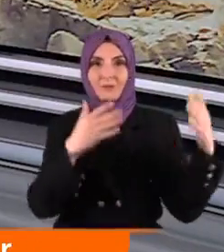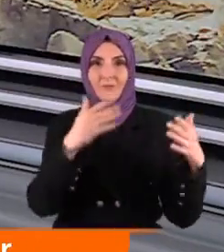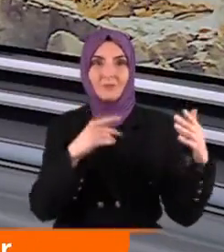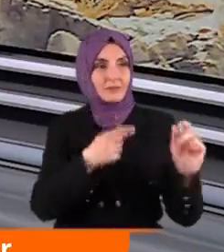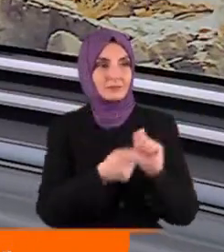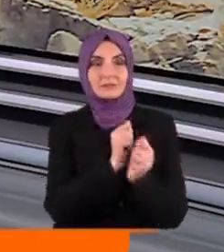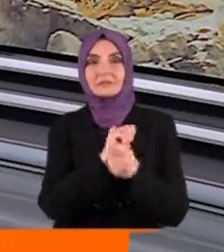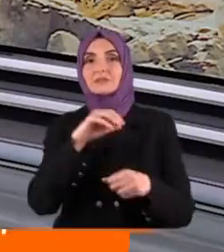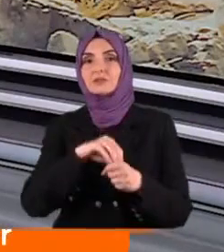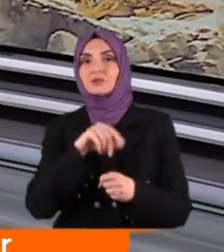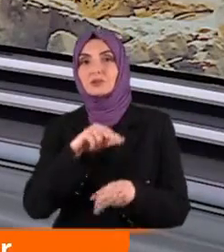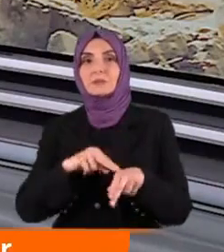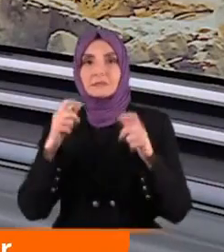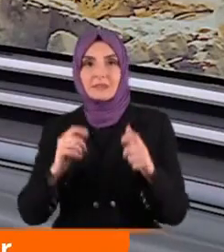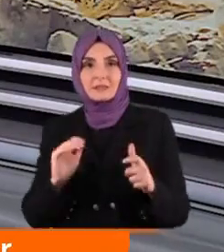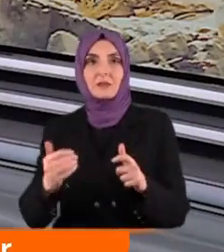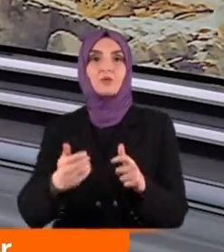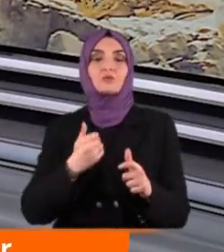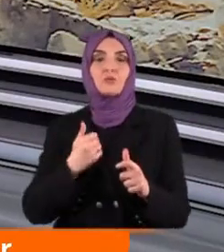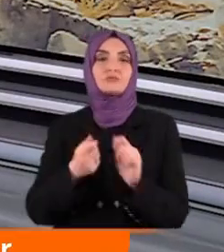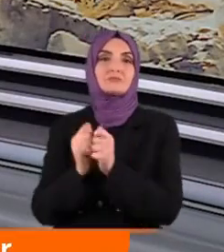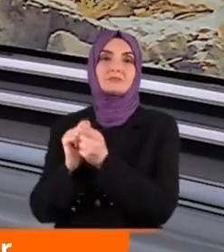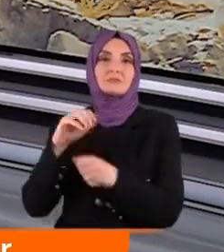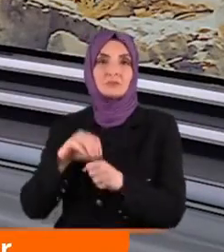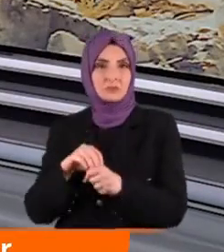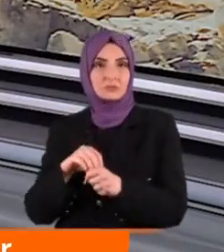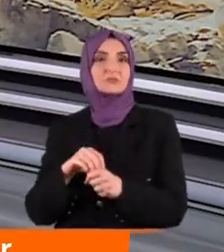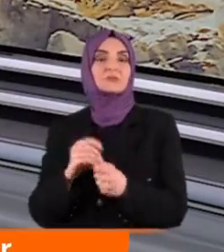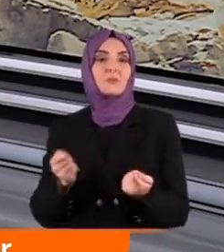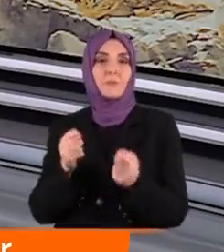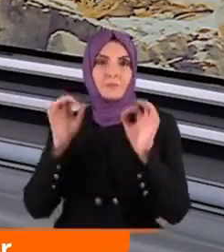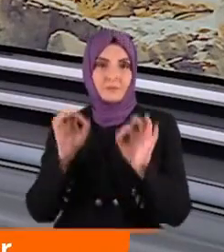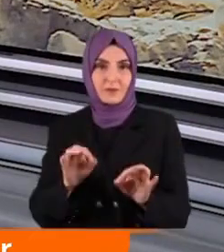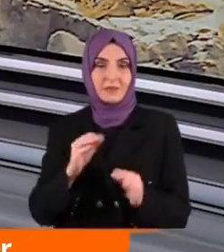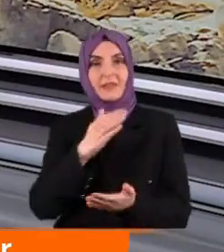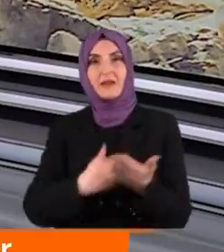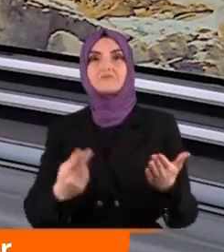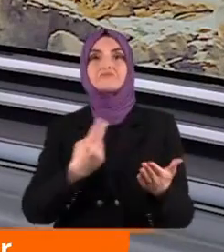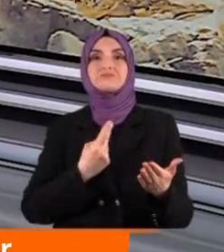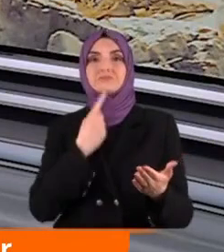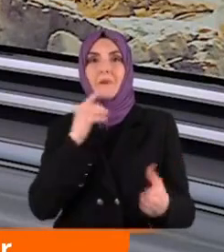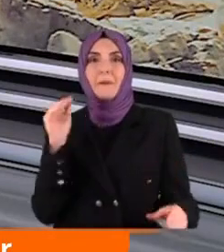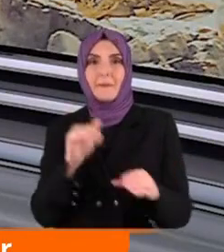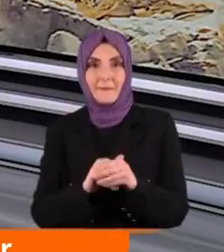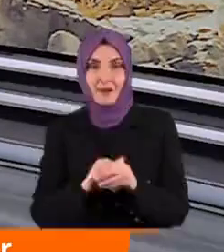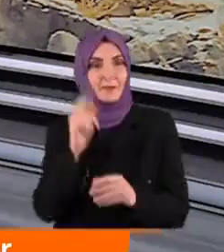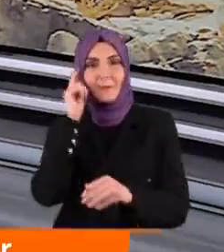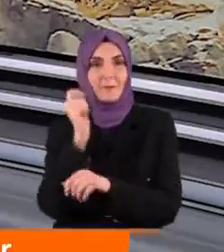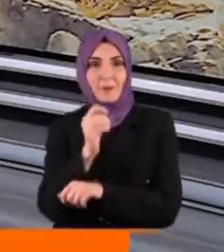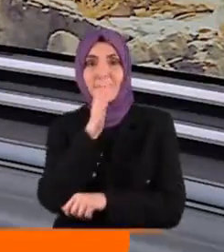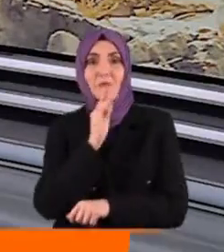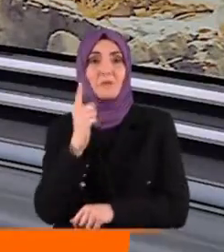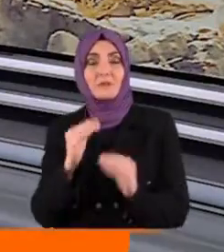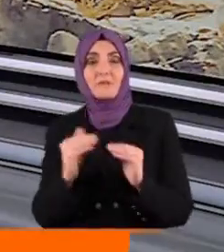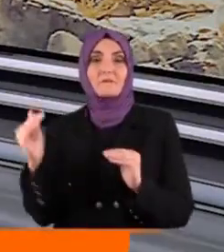gaza bastı. Yarısı bizden kampanyasına başvuru sayısı 500 bini geçti. Aynı zamanda ilçe belediyeleri de kentsel